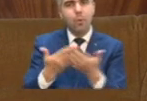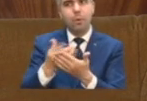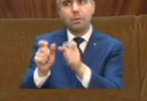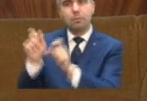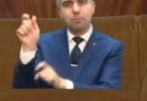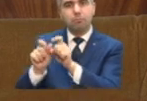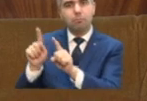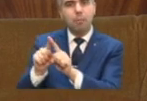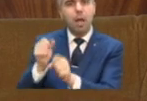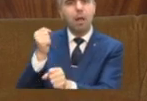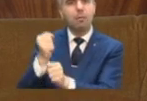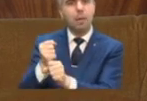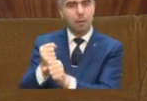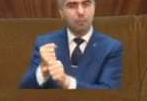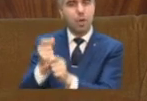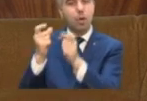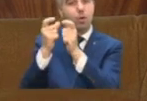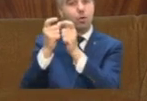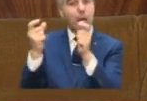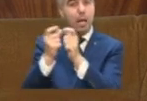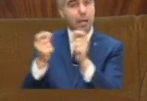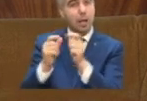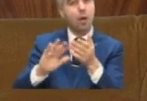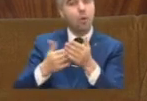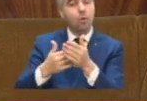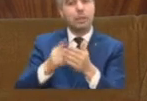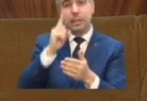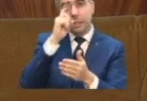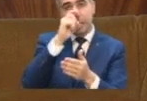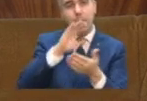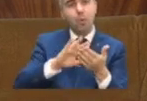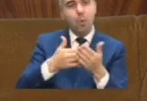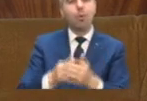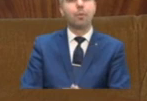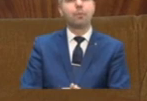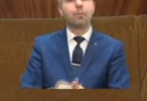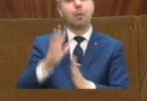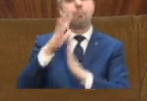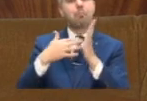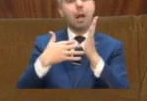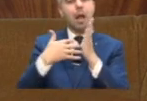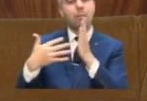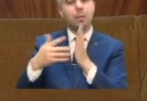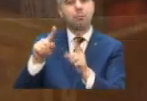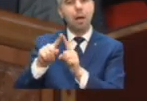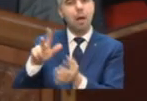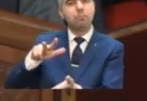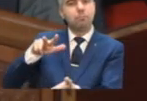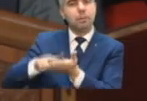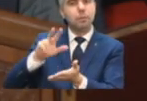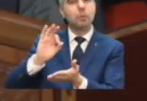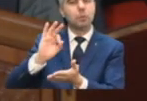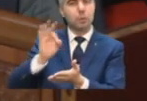مناصب الشغل خاصة بالنسبة للمقاولات التي تعاني من وضعيات صعبة، عن البرنامج المعتمد للمساهمة في خطة